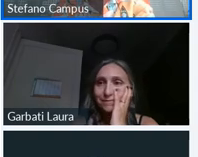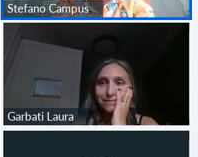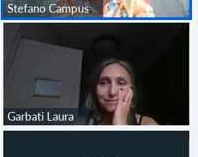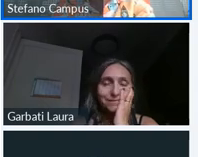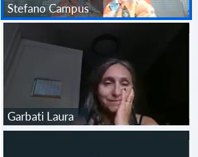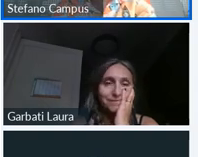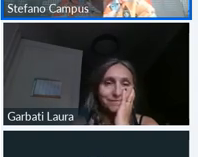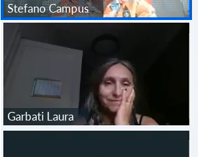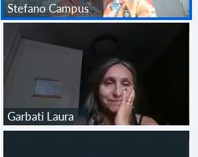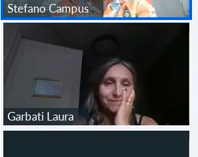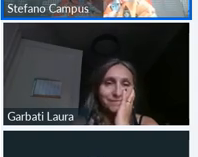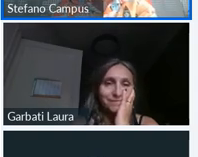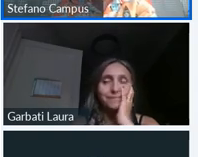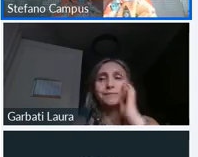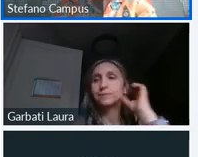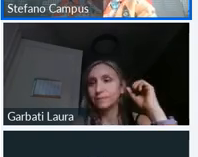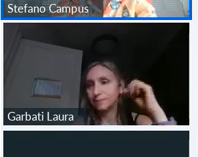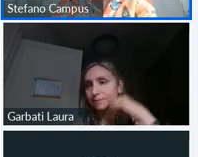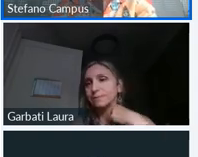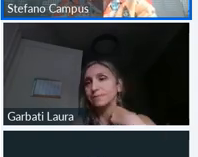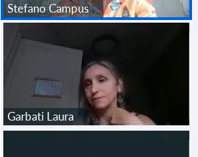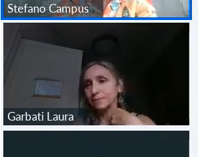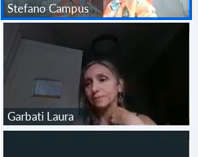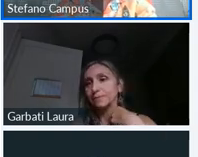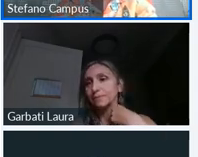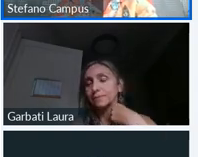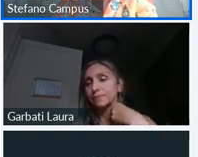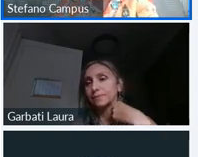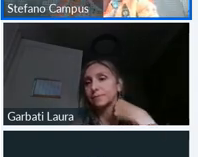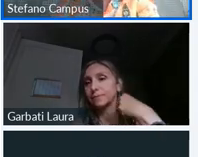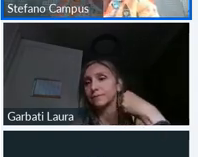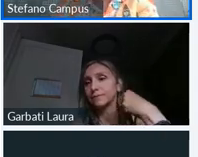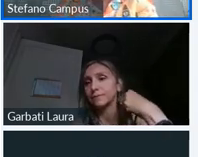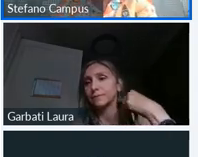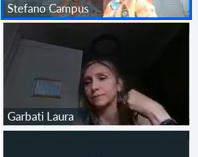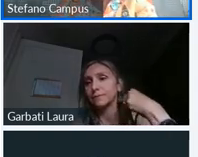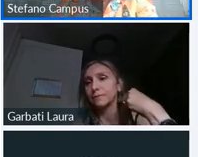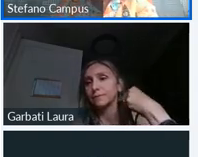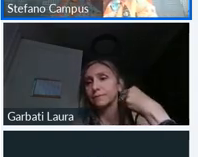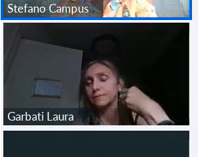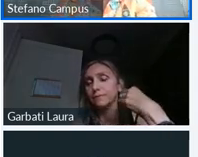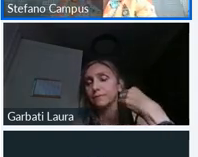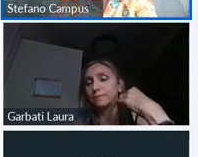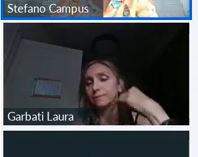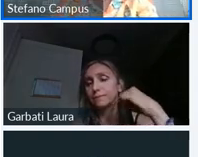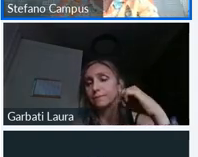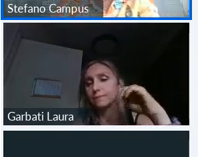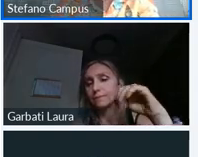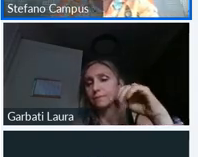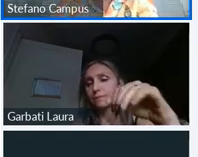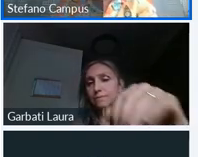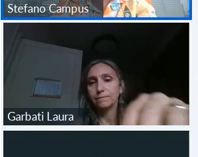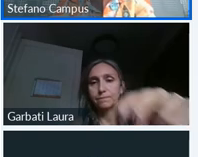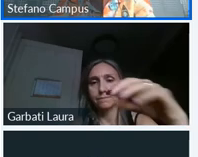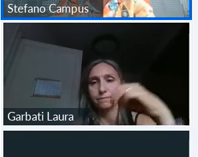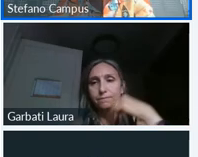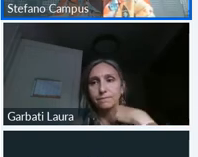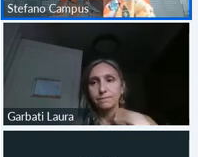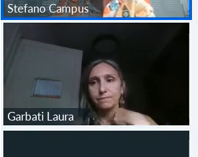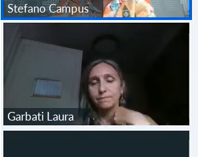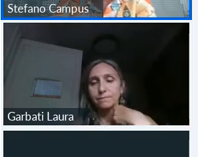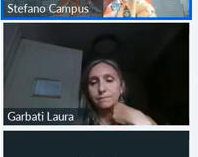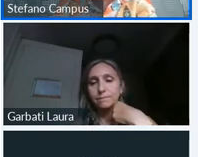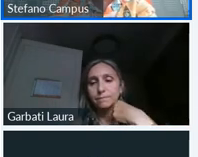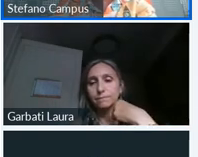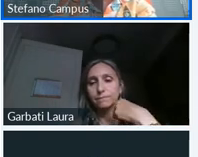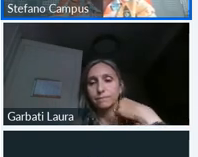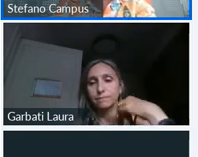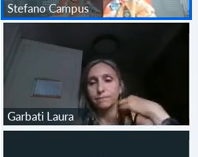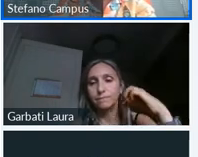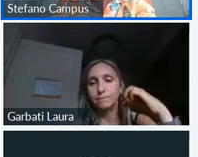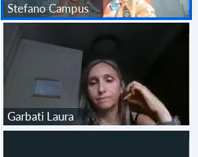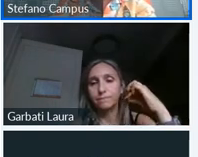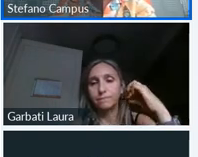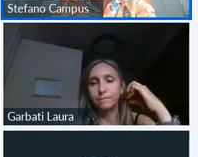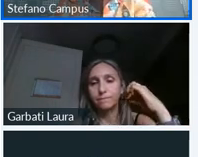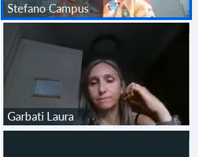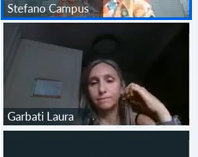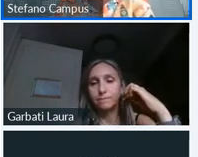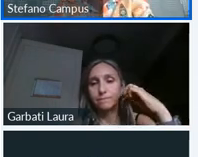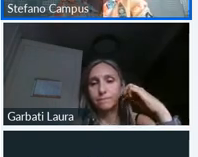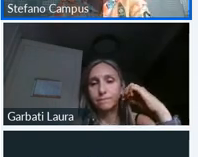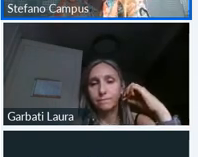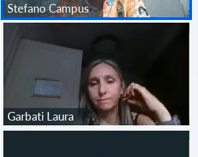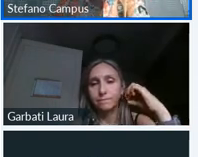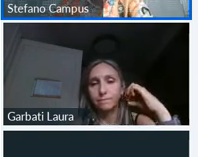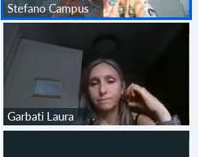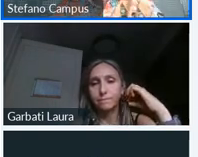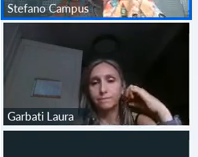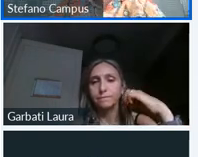esattamente le condizioni e come usarlo. In questo caso, vedete, mi dice il titolo del dataset, l'ABSAT, che cosa è, la